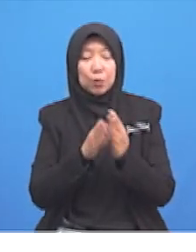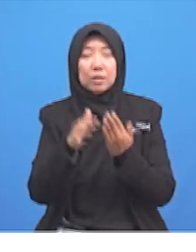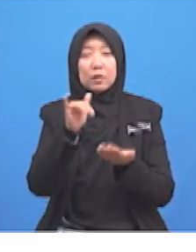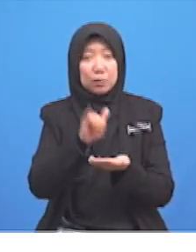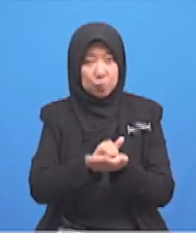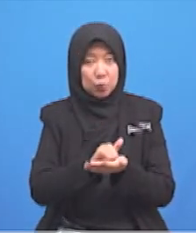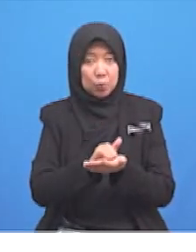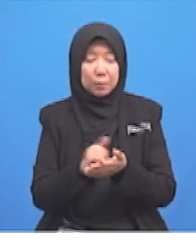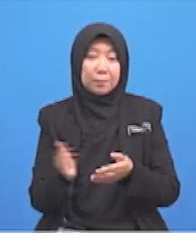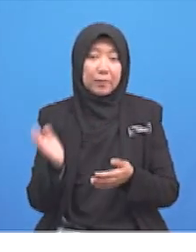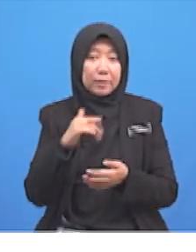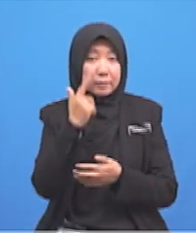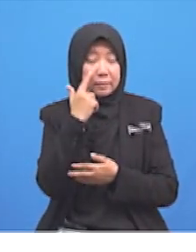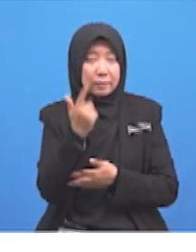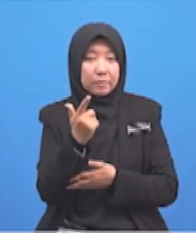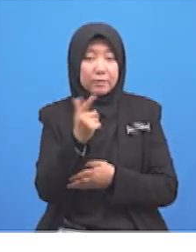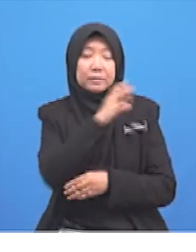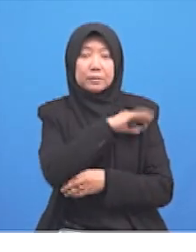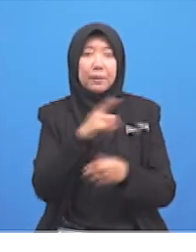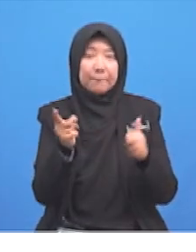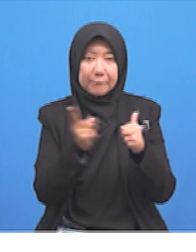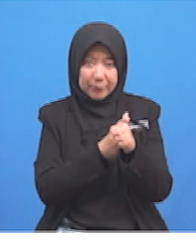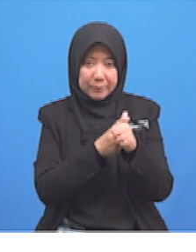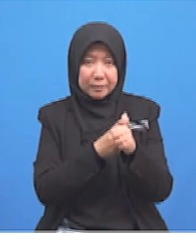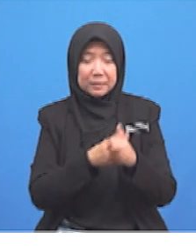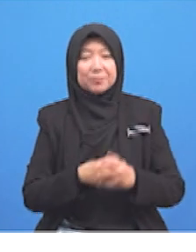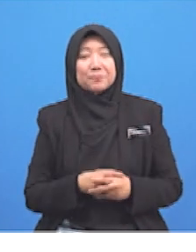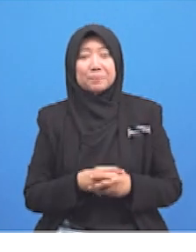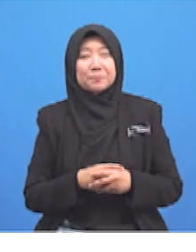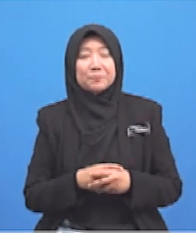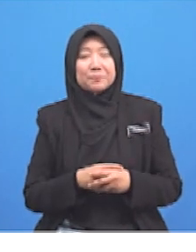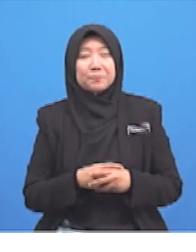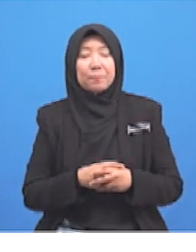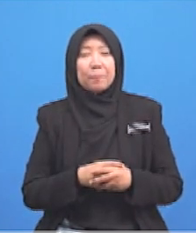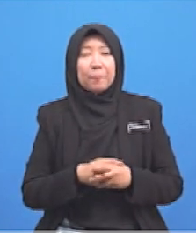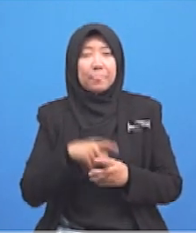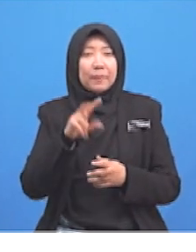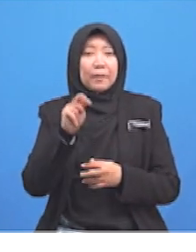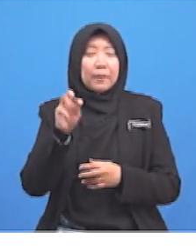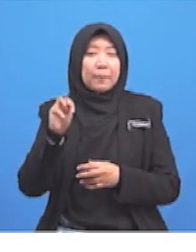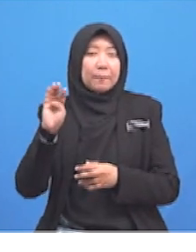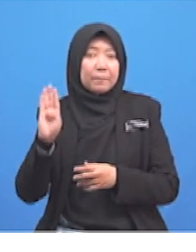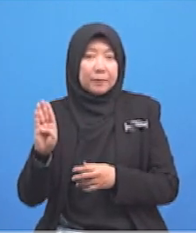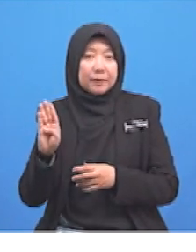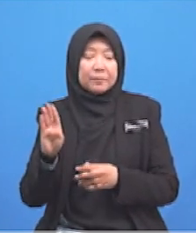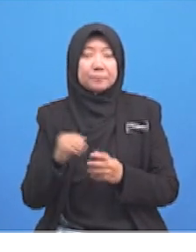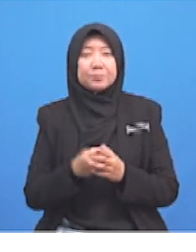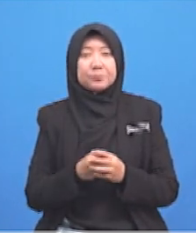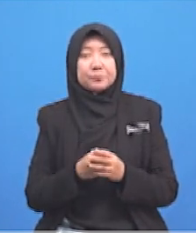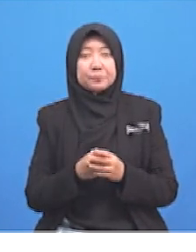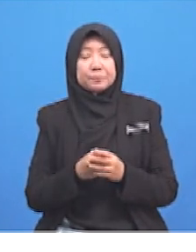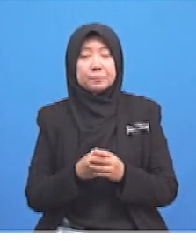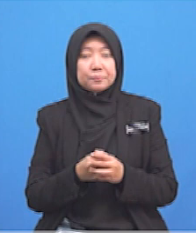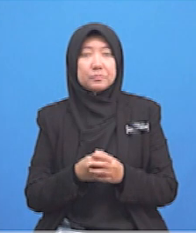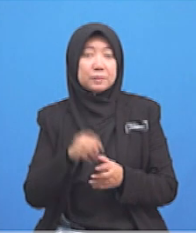itu, mari kita lihat pada ciri yang pertama, iaitu negeri-negeri Melayu Bersekutu terdiri